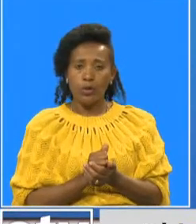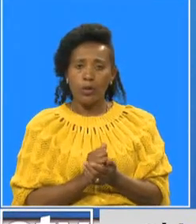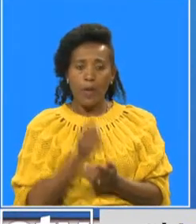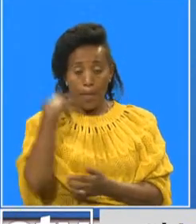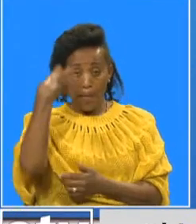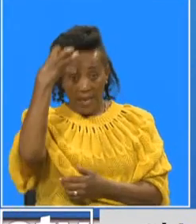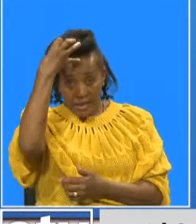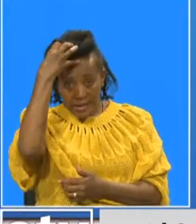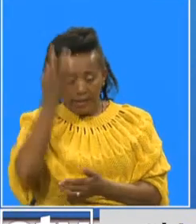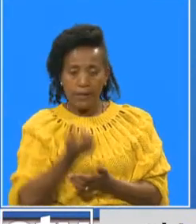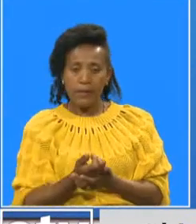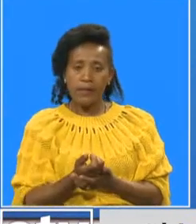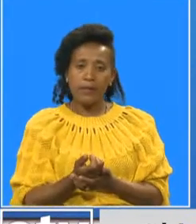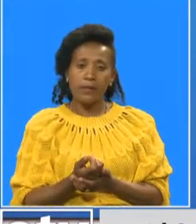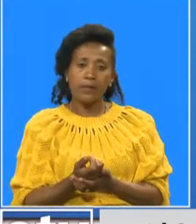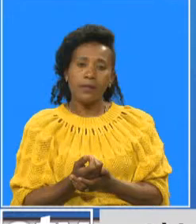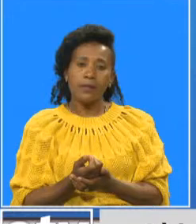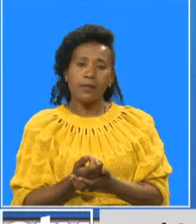መንግስት